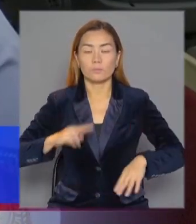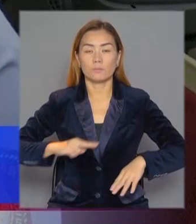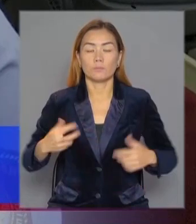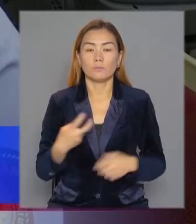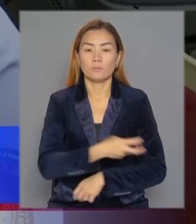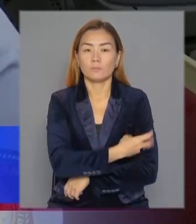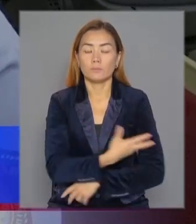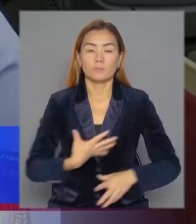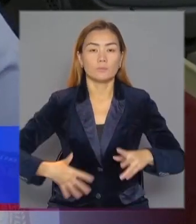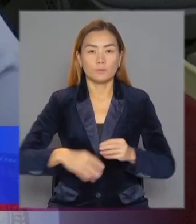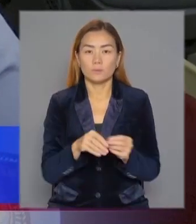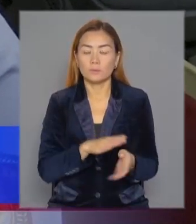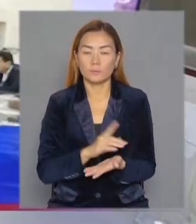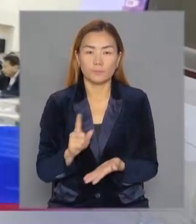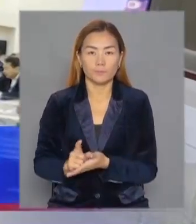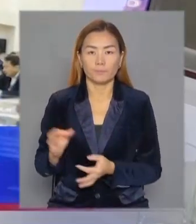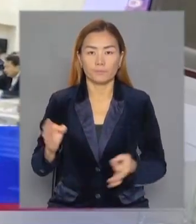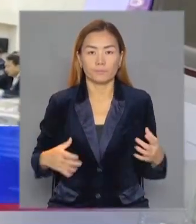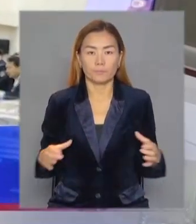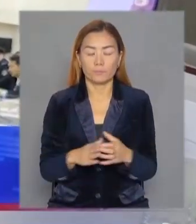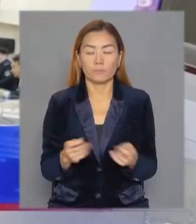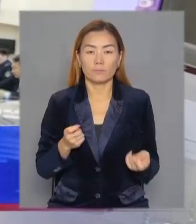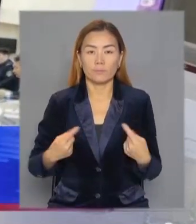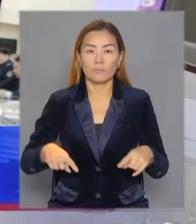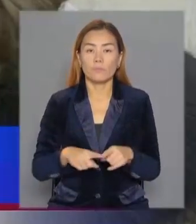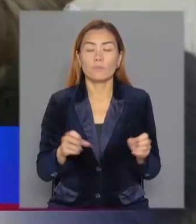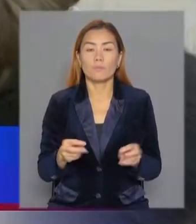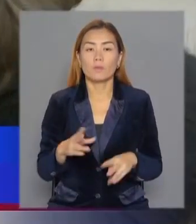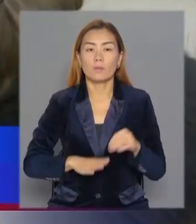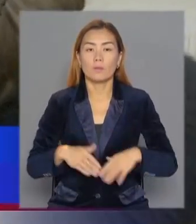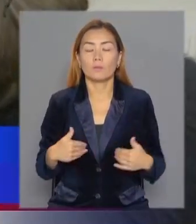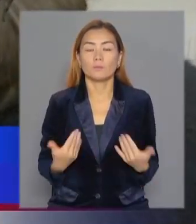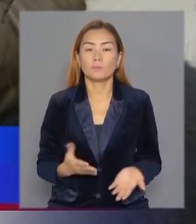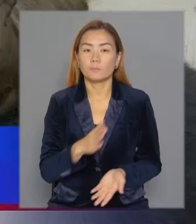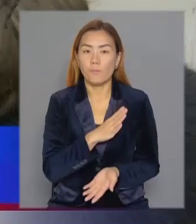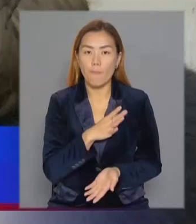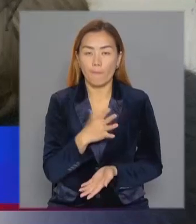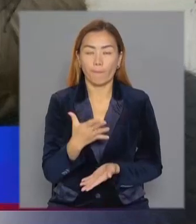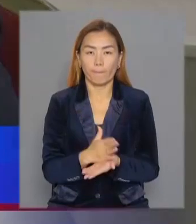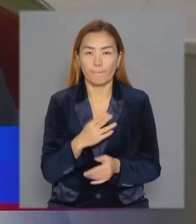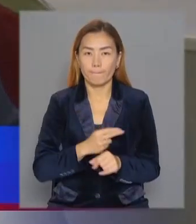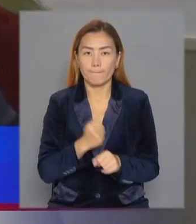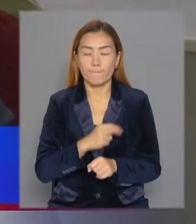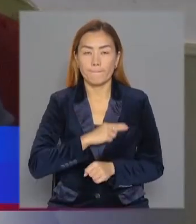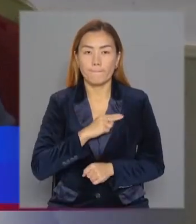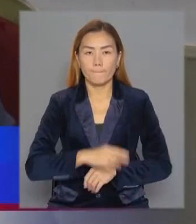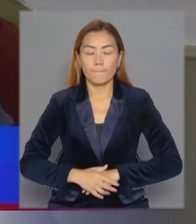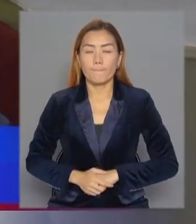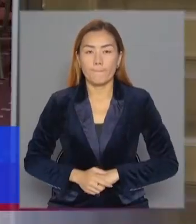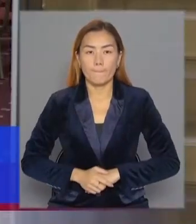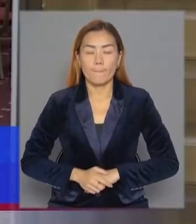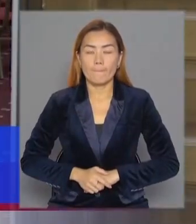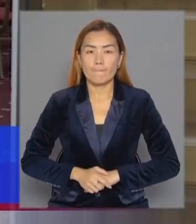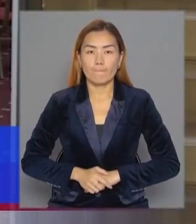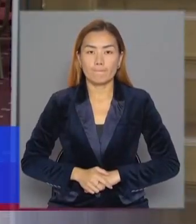здравоохранения судебные исполнители и другие представители управлений специалист конци в решении социальных проблем жителей